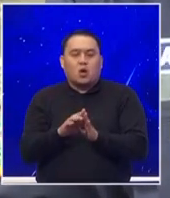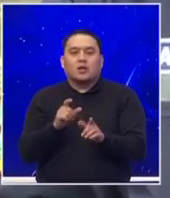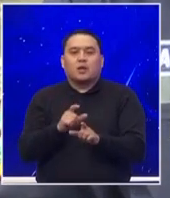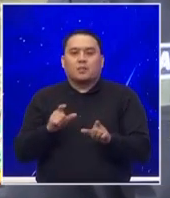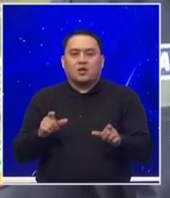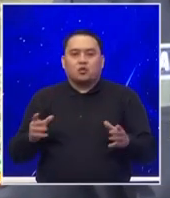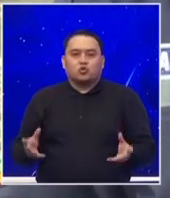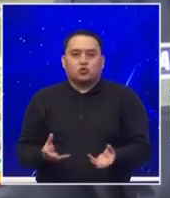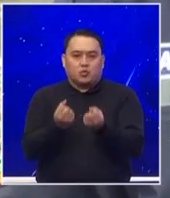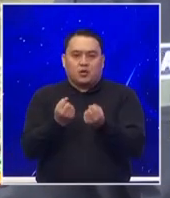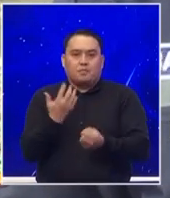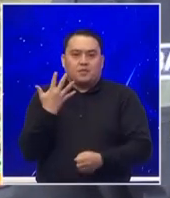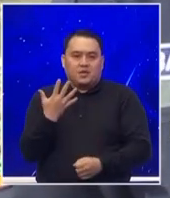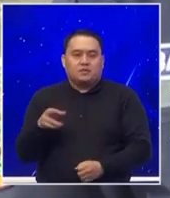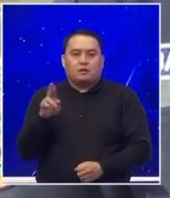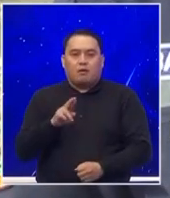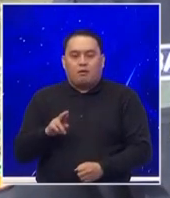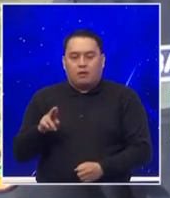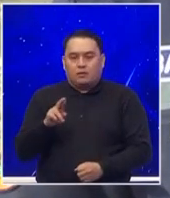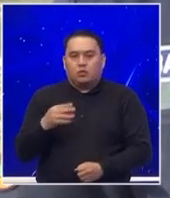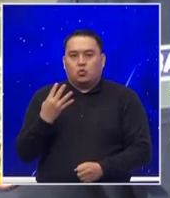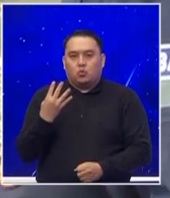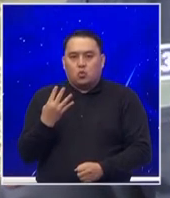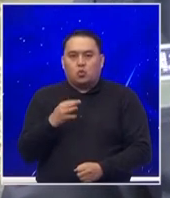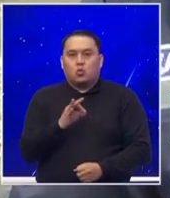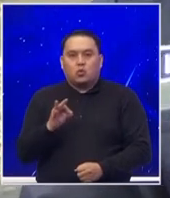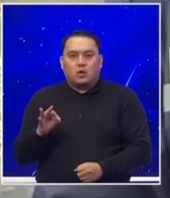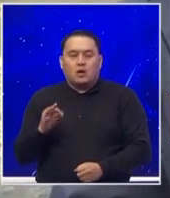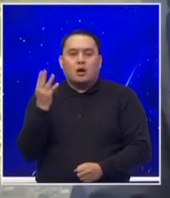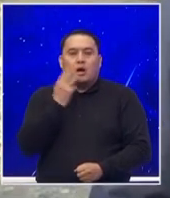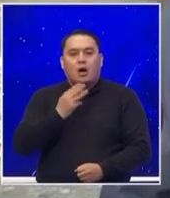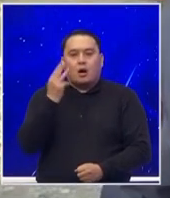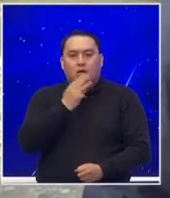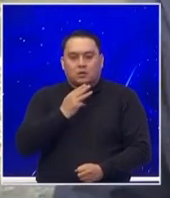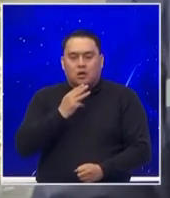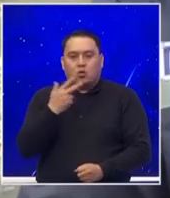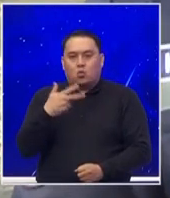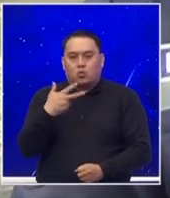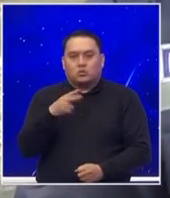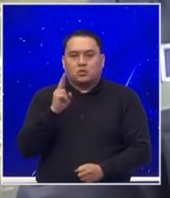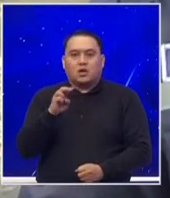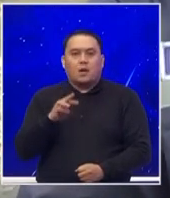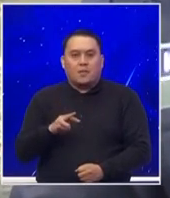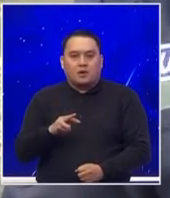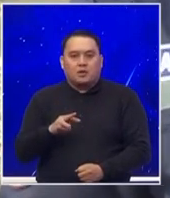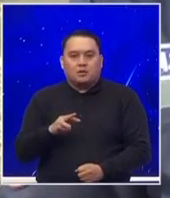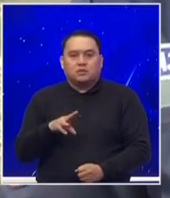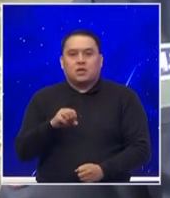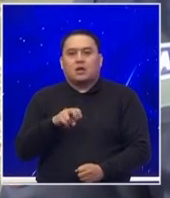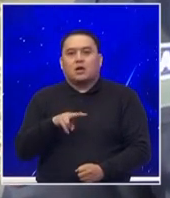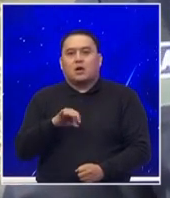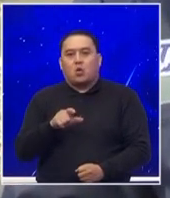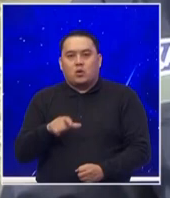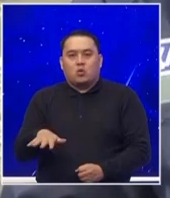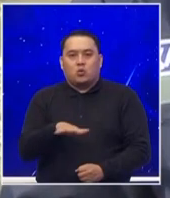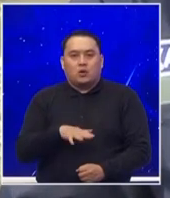адамдар құтқарылды. 5-ші қаңтар күні сағат 4:00-де Қаратал ауданында, Талдықорған қаласынан 30 шақырым қашықтықтағы Сарыкөл учаскінде